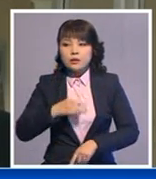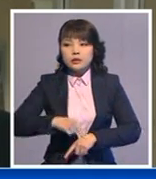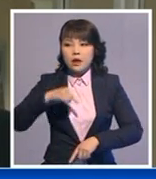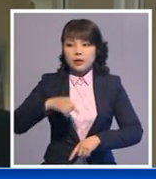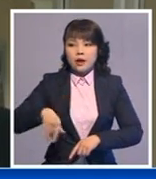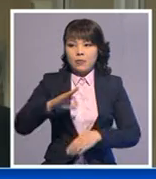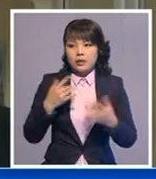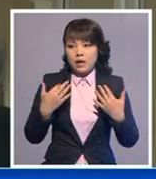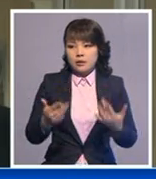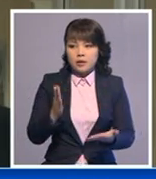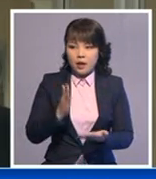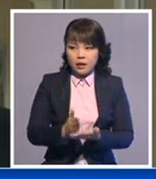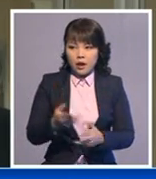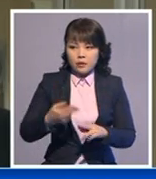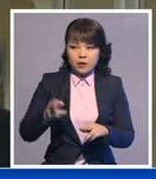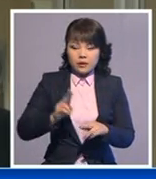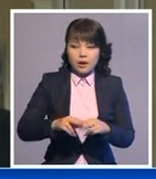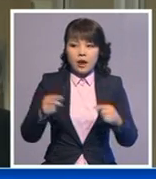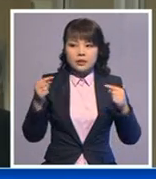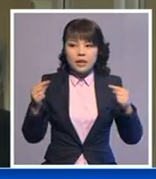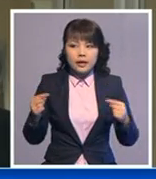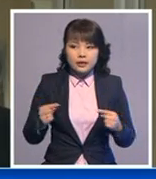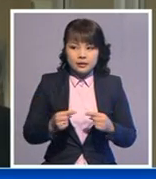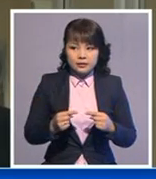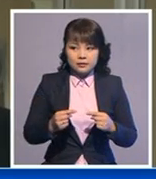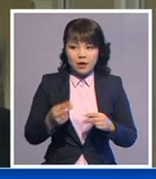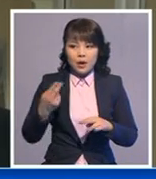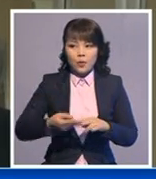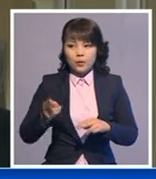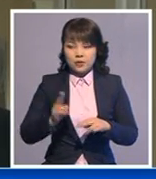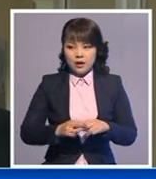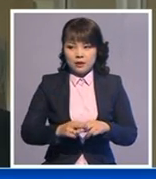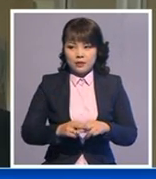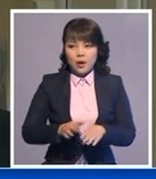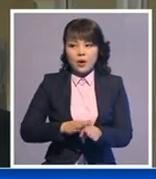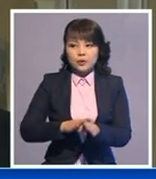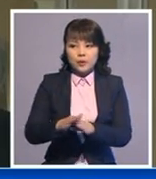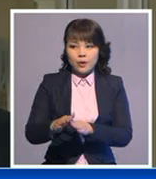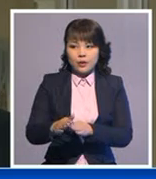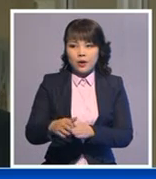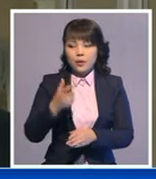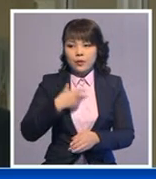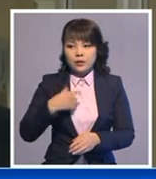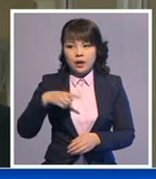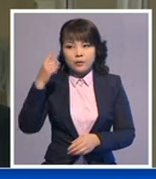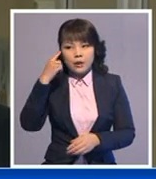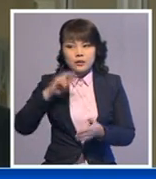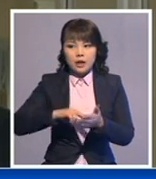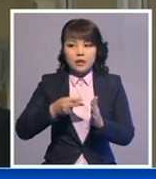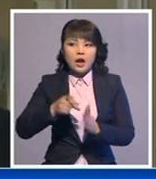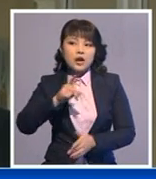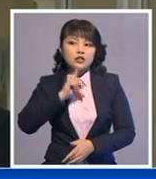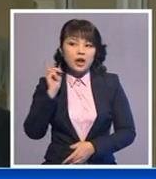мына талап етеді. Міне осыған лайықты, осыған бүгінгі күні толық өзінің өмірін арнаған жастар.